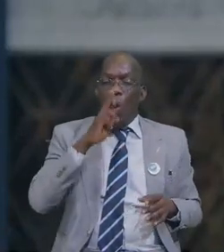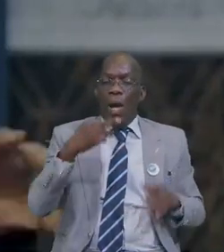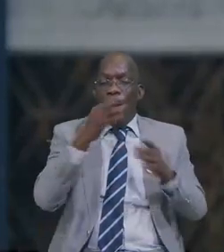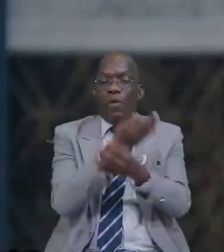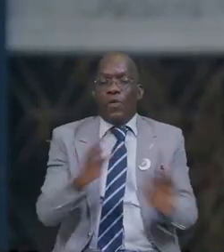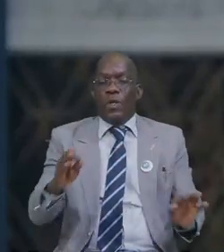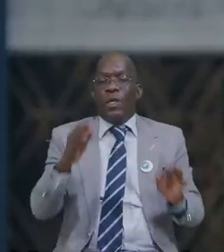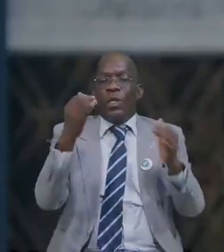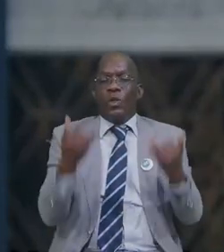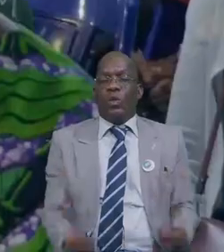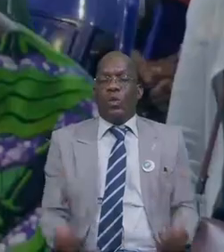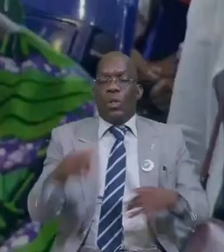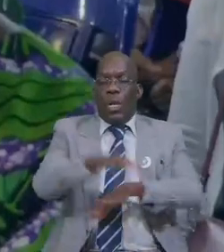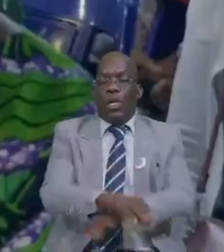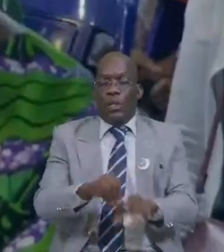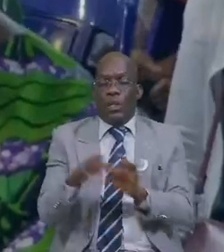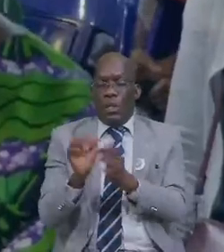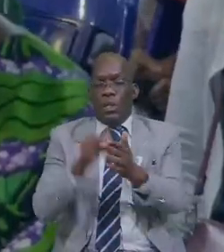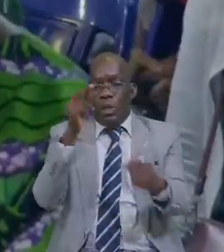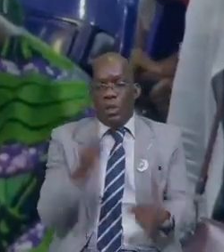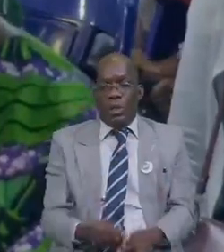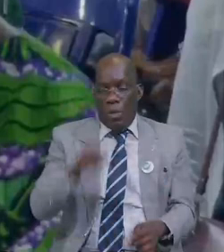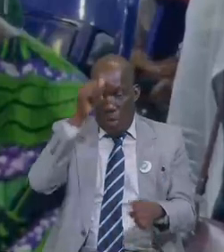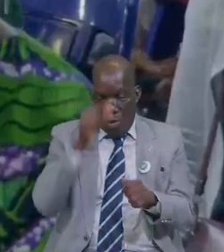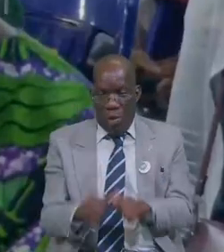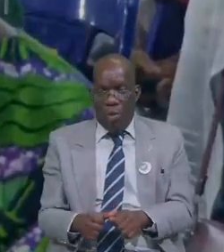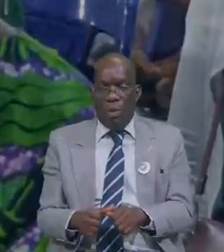es libre ce soir au nom de Jésus.